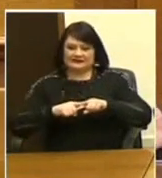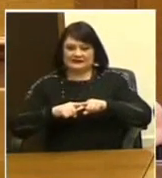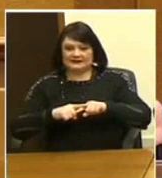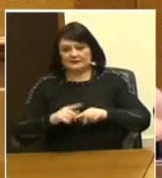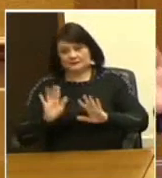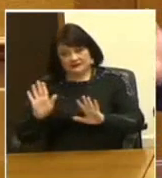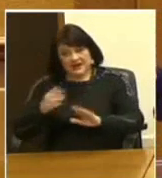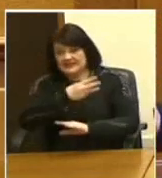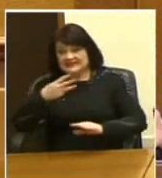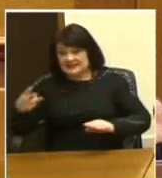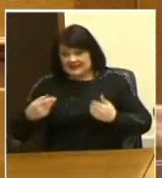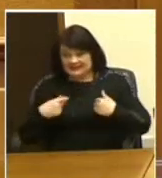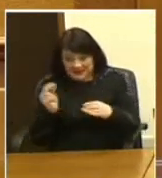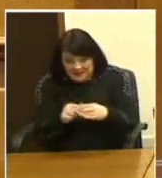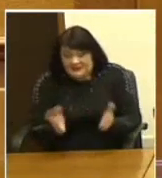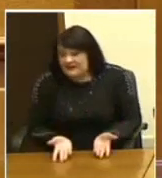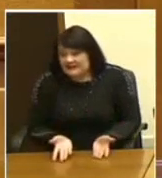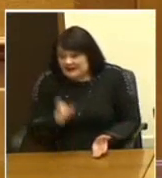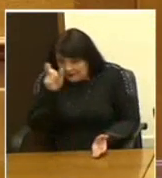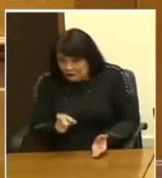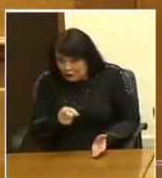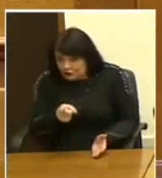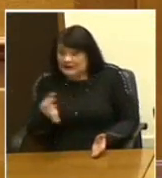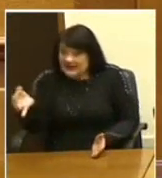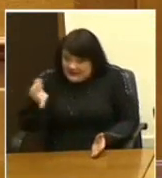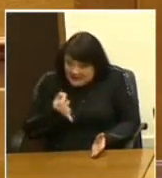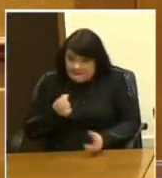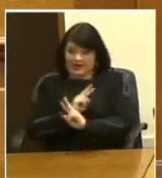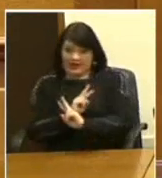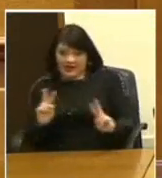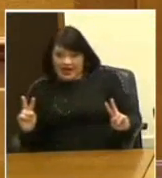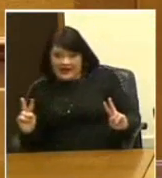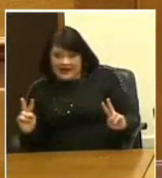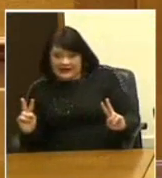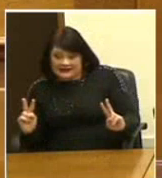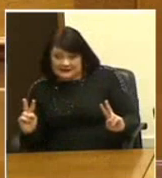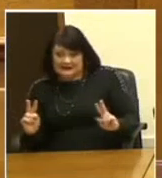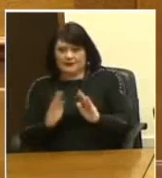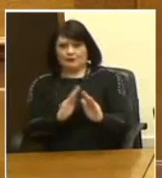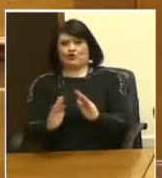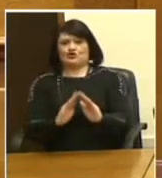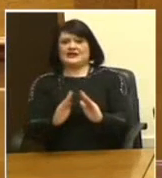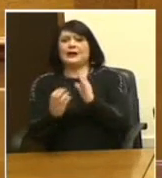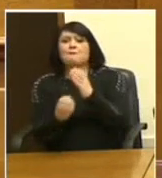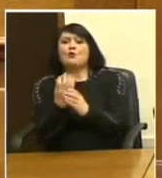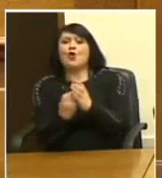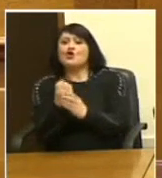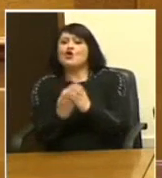ΣΥΡΙΖΑ, ο άνθρωπος, ο οποίος δήλωσε με σαφήνεια ότι είναι κατοχυρωμένα τα